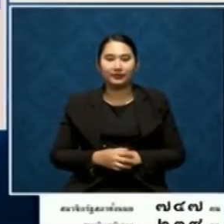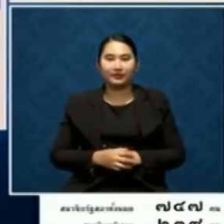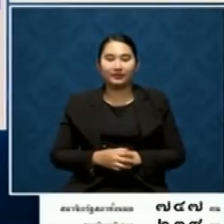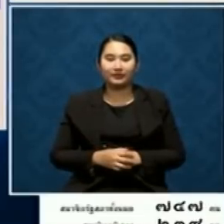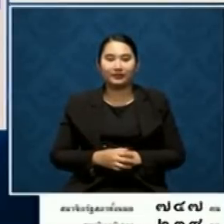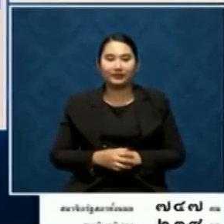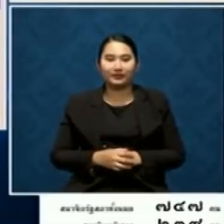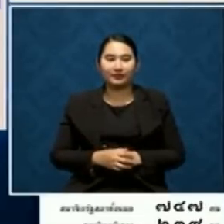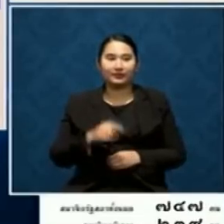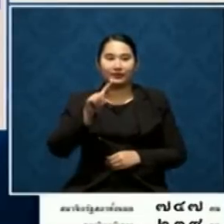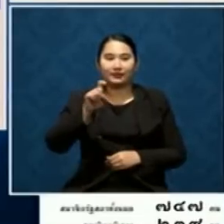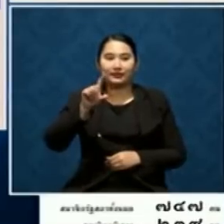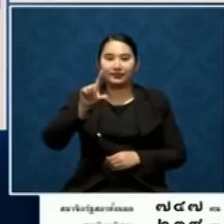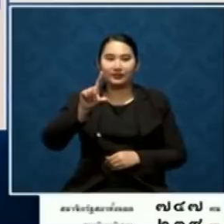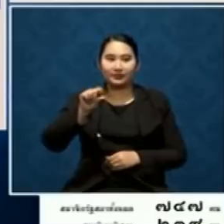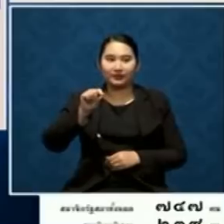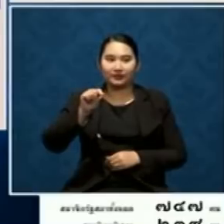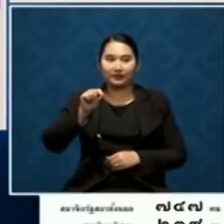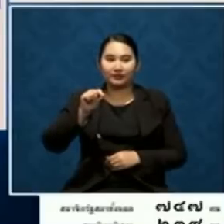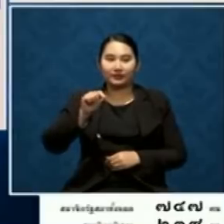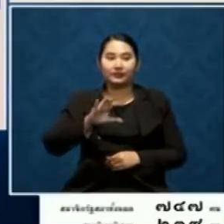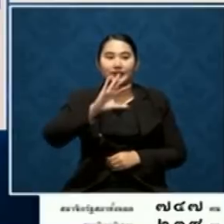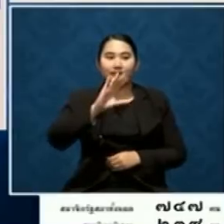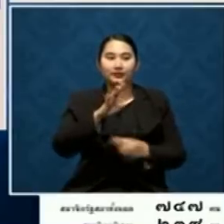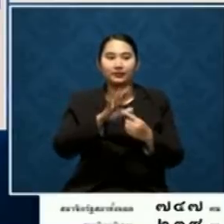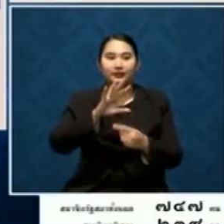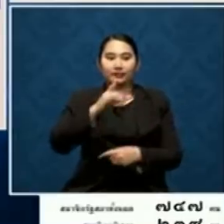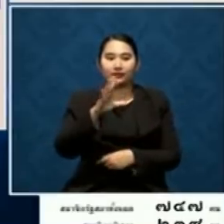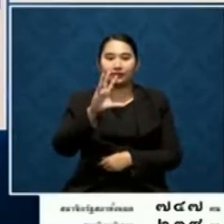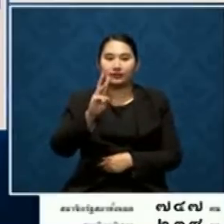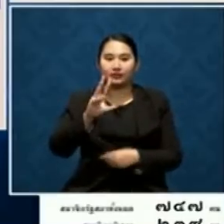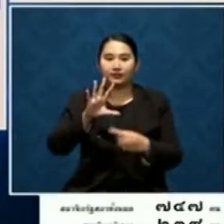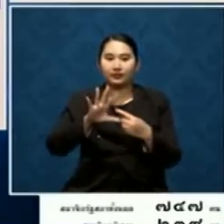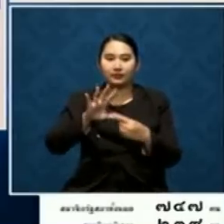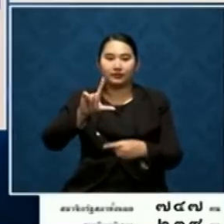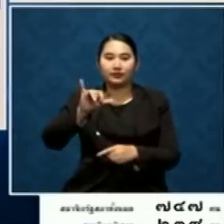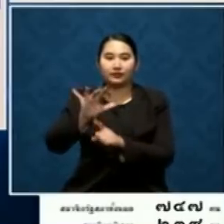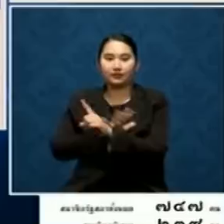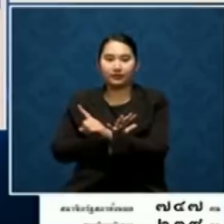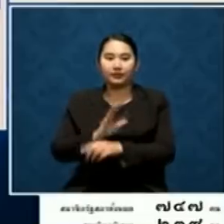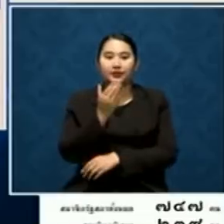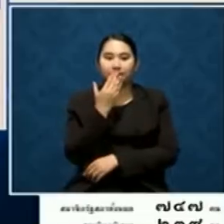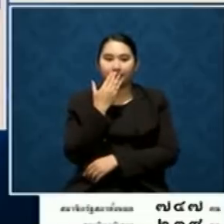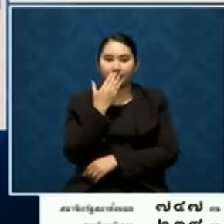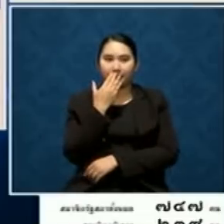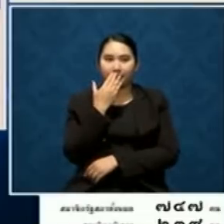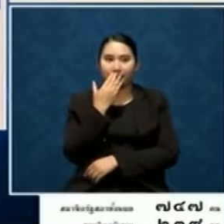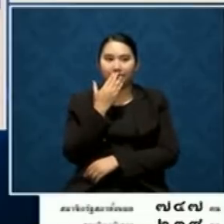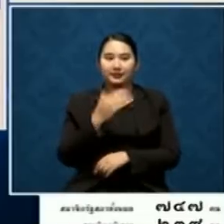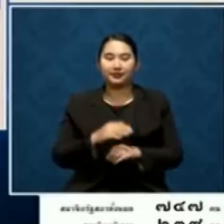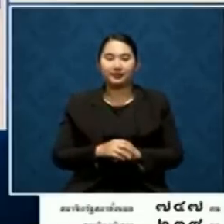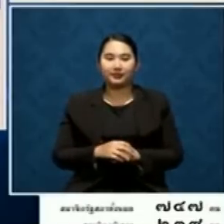งตรงนี้ครับ ครับ วันนี้สมาชิกวุฒิสภาที่ขึ้นหน้าจอก็คือสมาชิกวุฒิสภา200 39คน ค นะคะแ